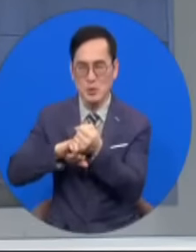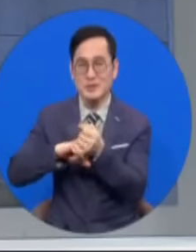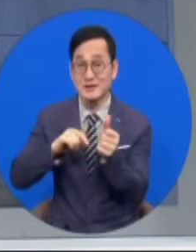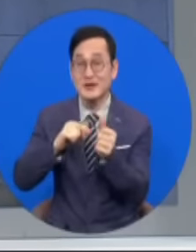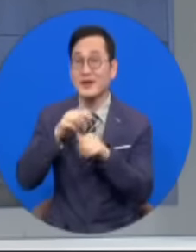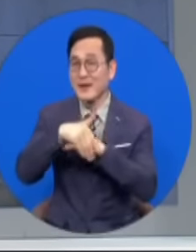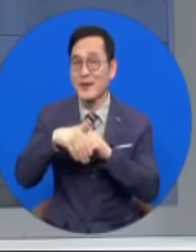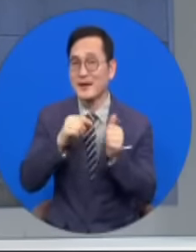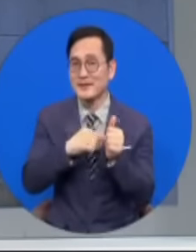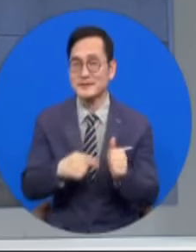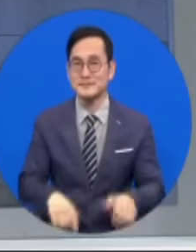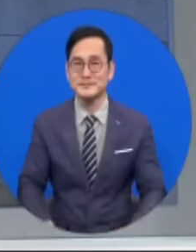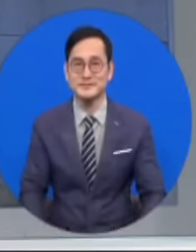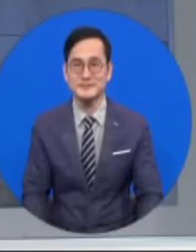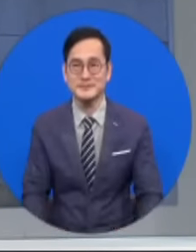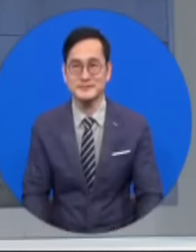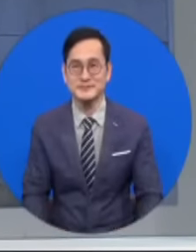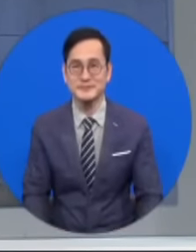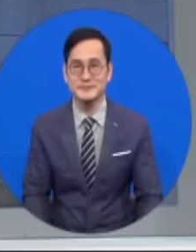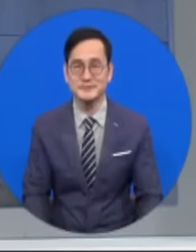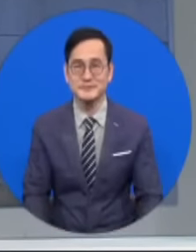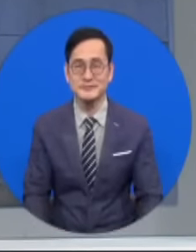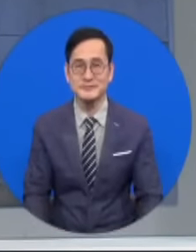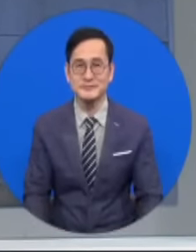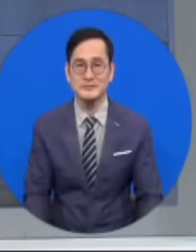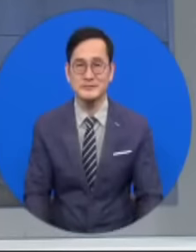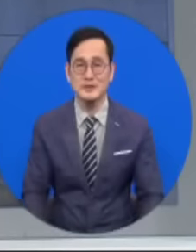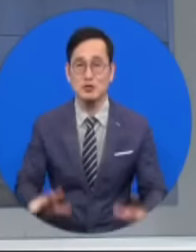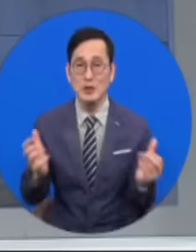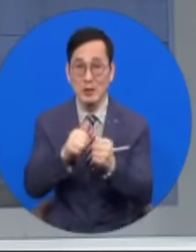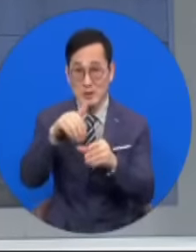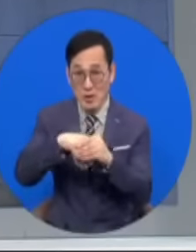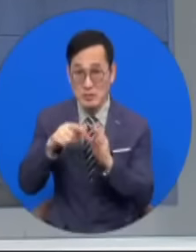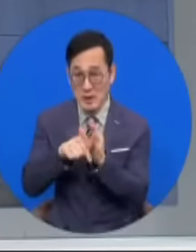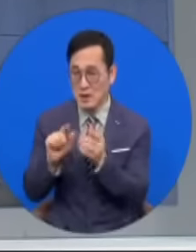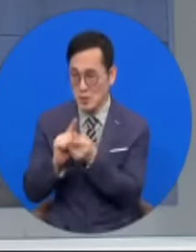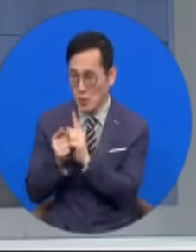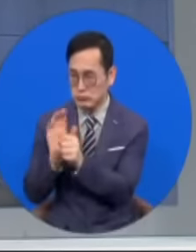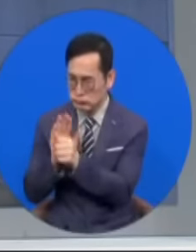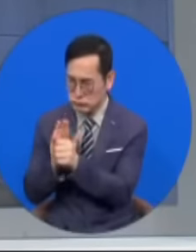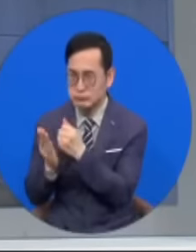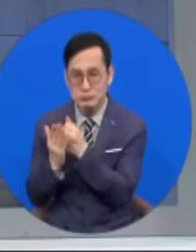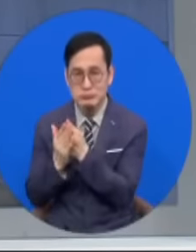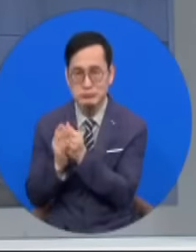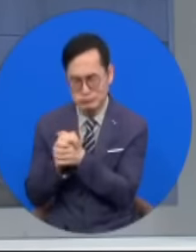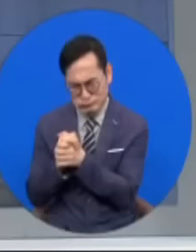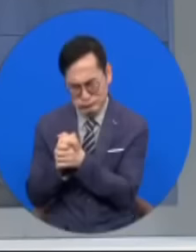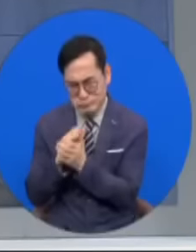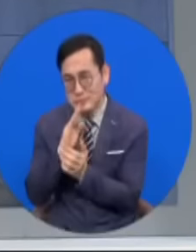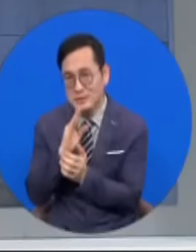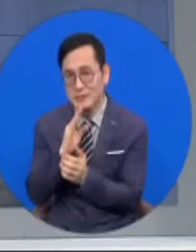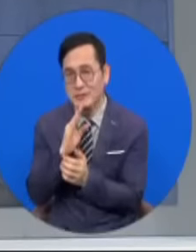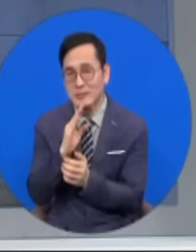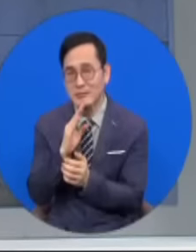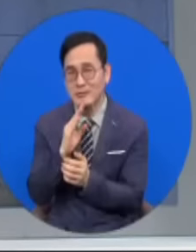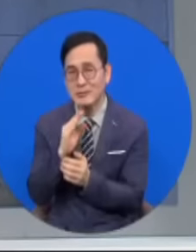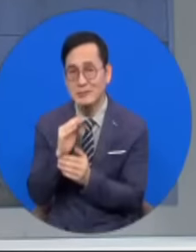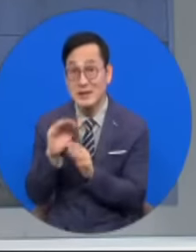후보 한동훈 후보와 원용 후보가 선거 기간 동안 브로맨스를 과시했죠아요 당의 입장에서 볼 땐이 잠재적인 대권주자 두